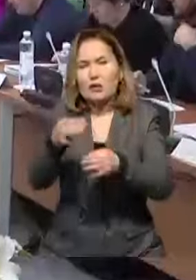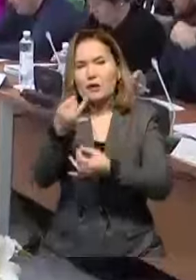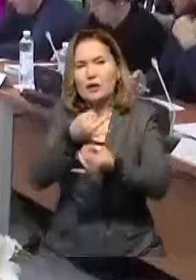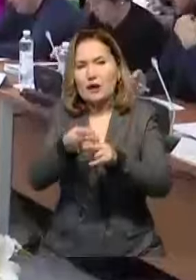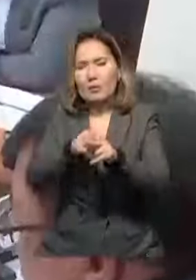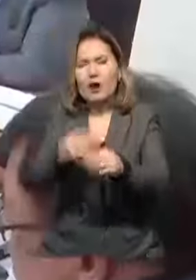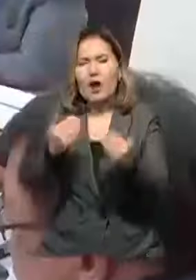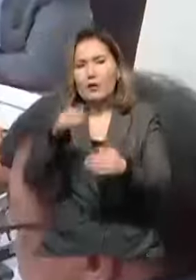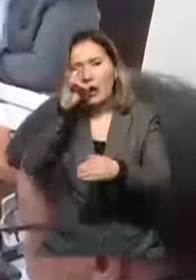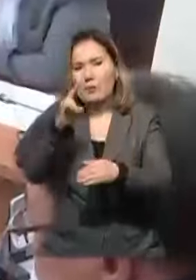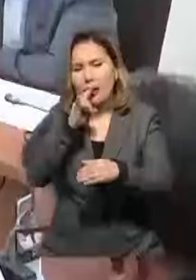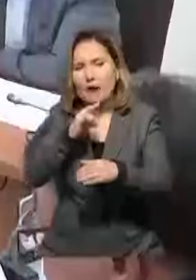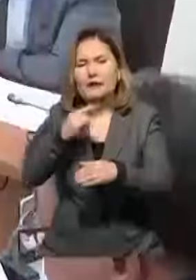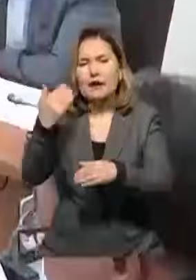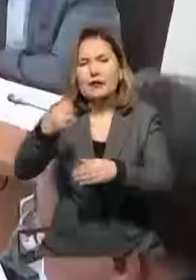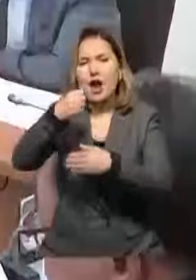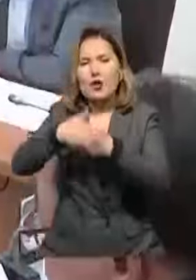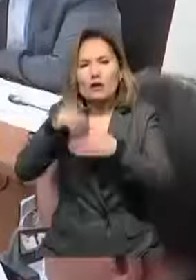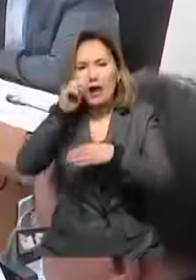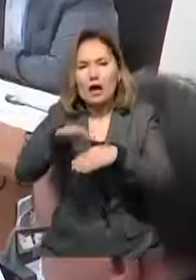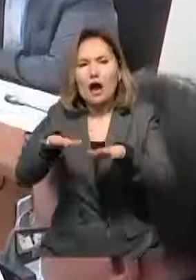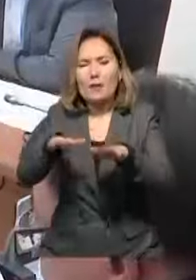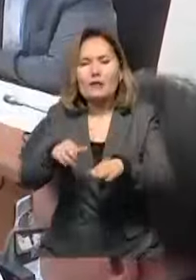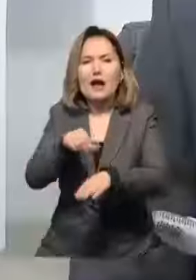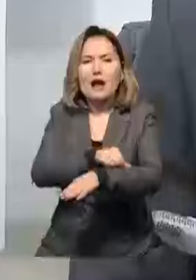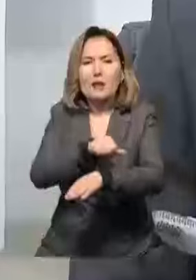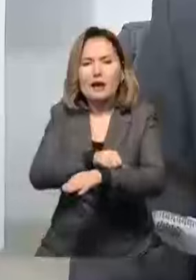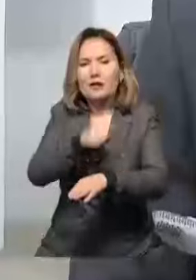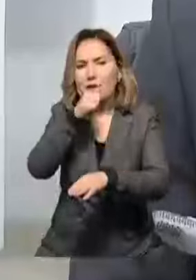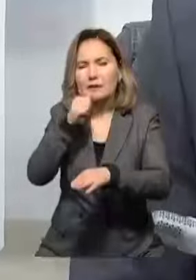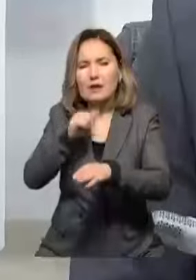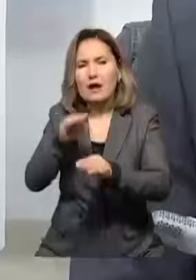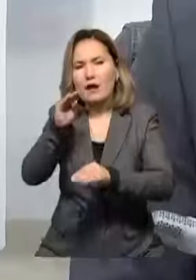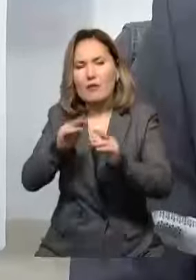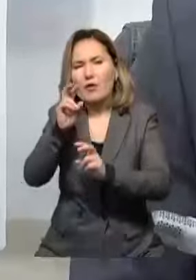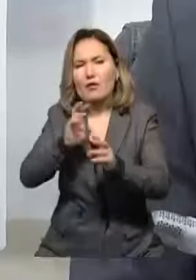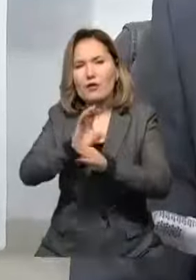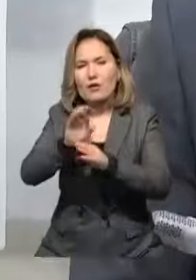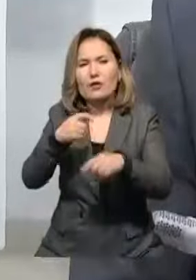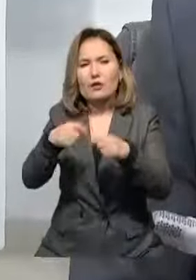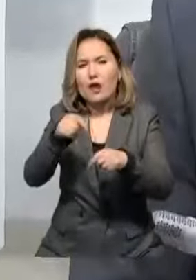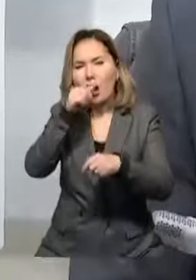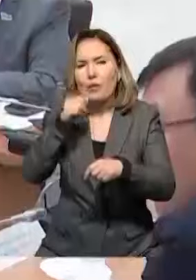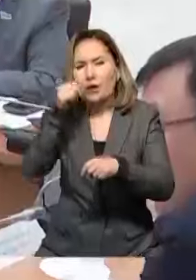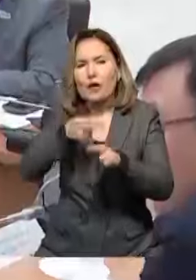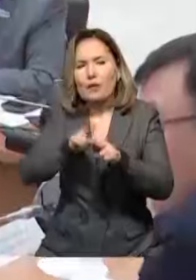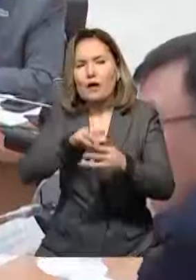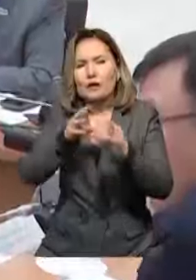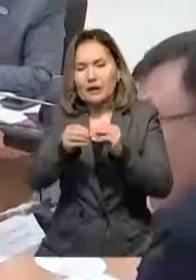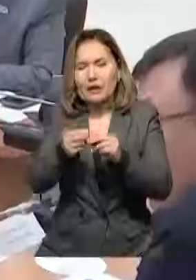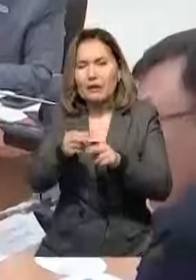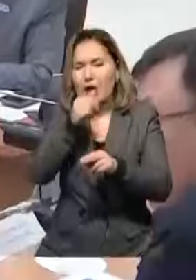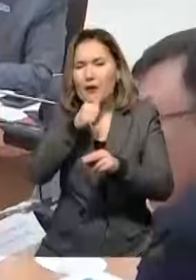Өкінішке қарай бүгінде Қазақстан Орталық Азия аумағында синтетикалық есірткі өндірісінен көш бастап тұр. Былтыр 3 бірдей трансұлттық